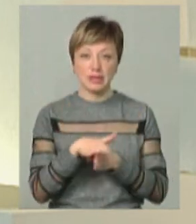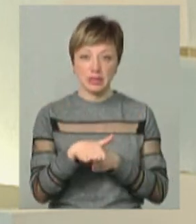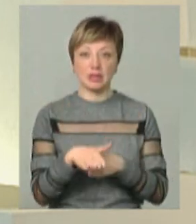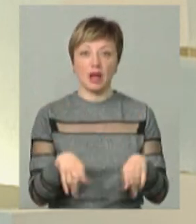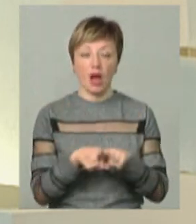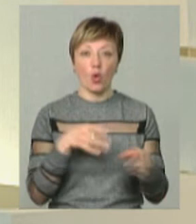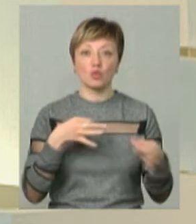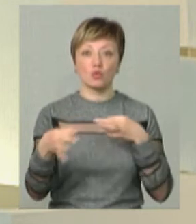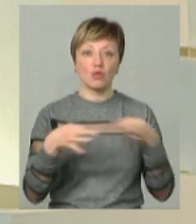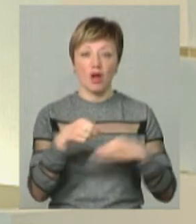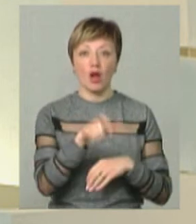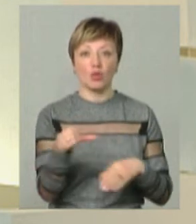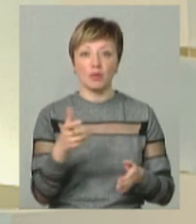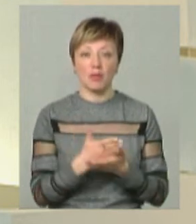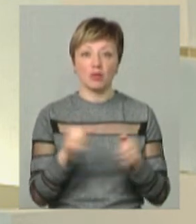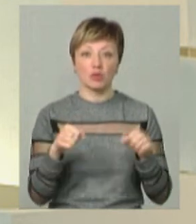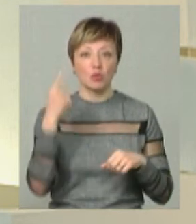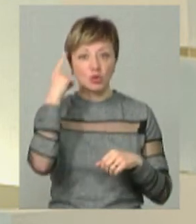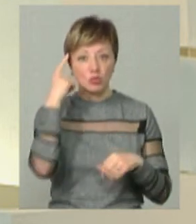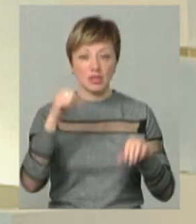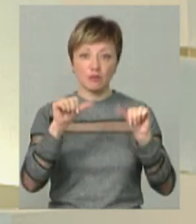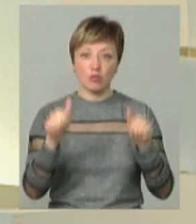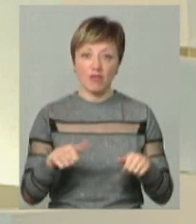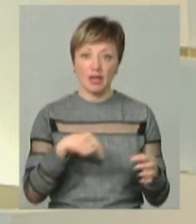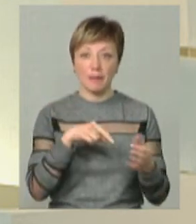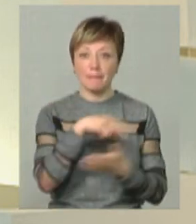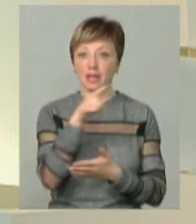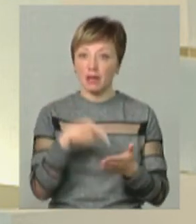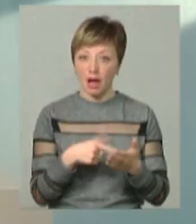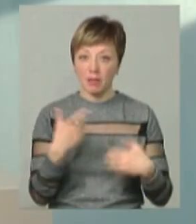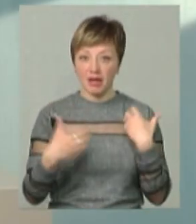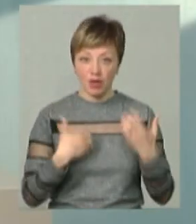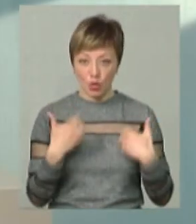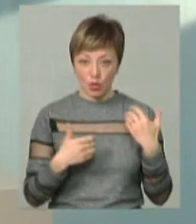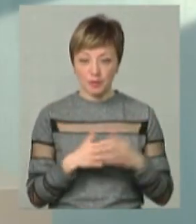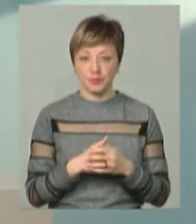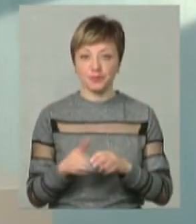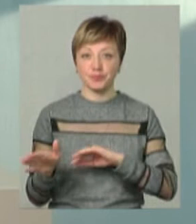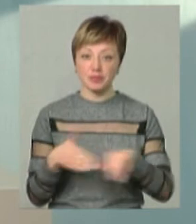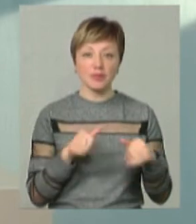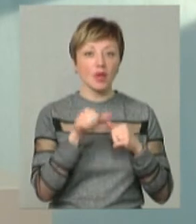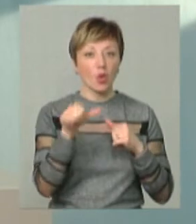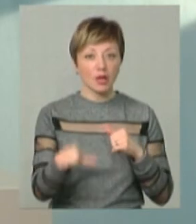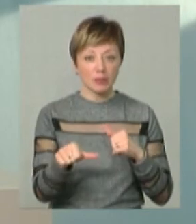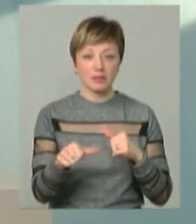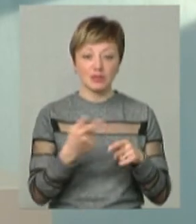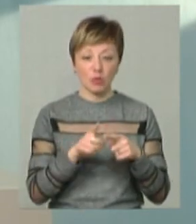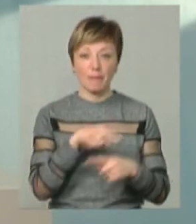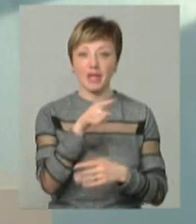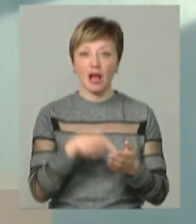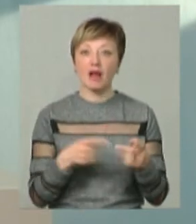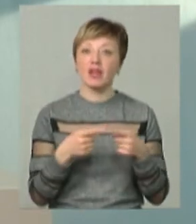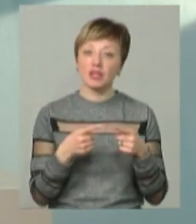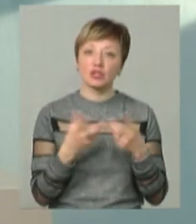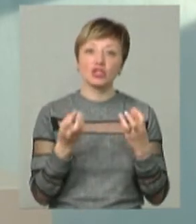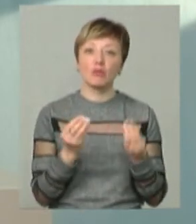таке консультування, і люди мали можливість подумати і сформулювати ті питання, які їх хвилюють. Окрім уже озвученого питання